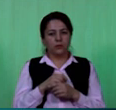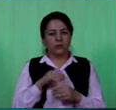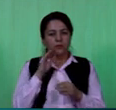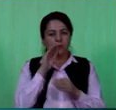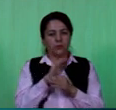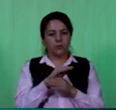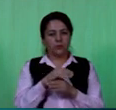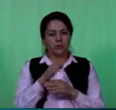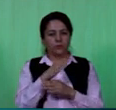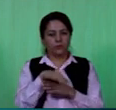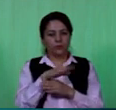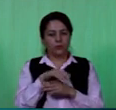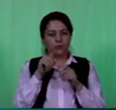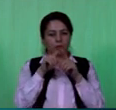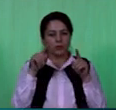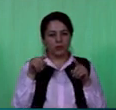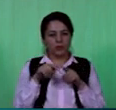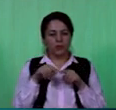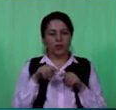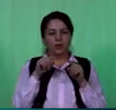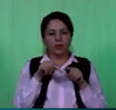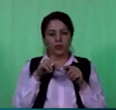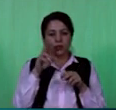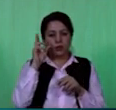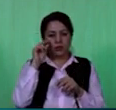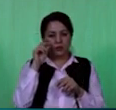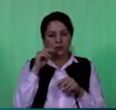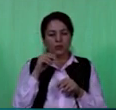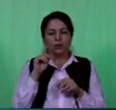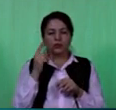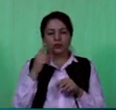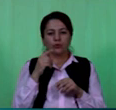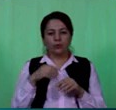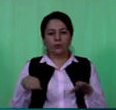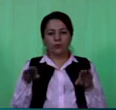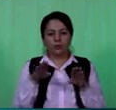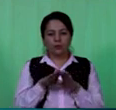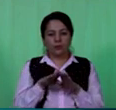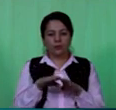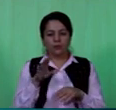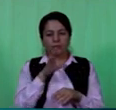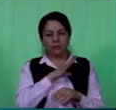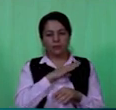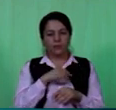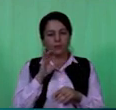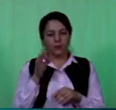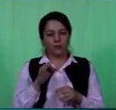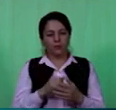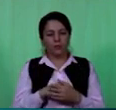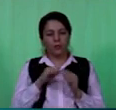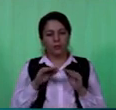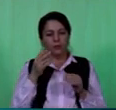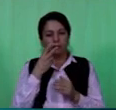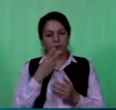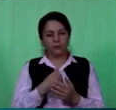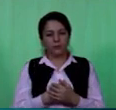в пустые клетки такие числа чтобы равенство были верными ребята посмотрите